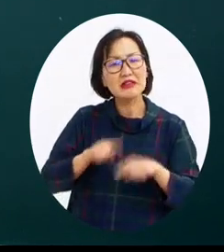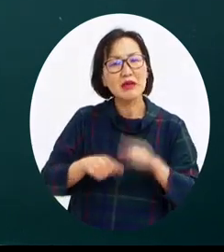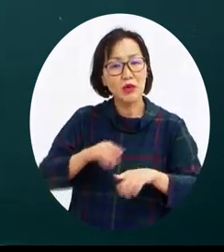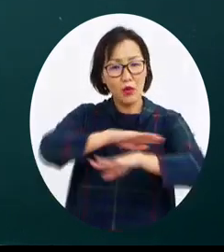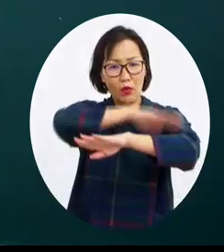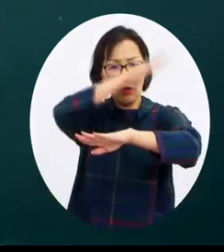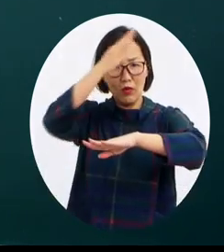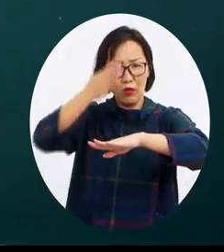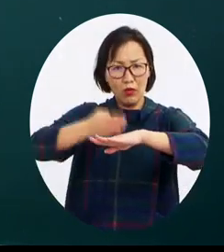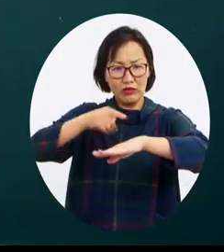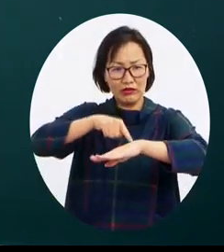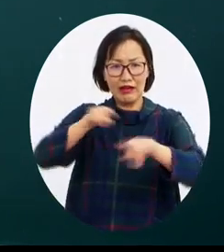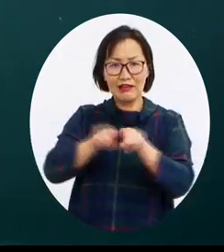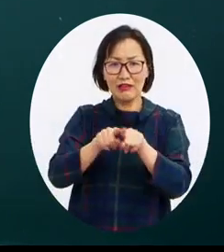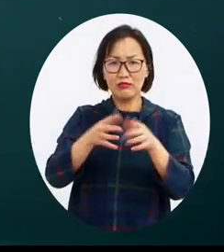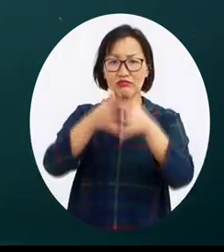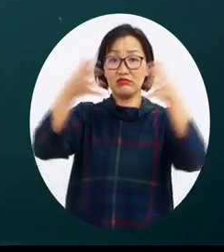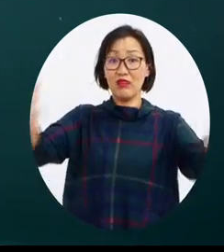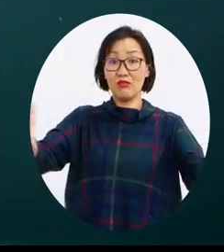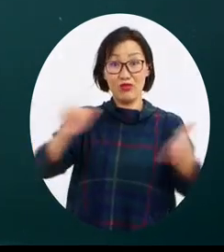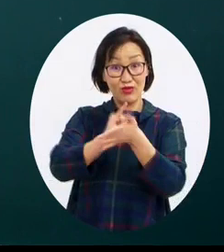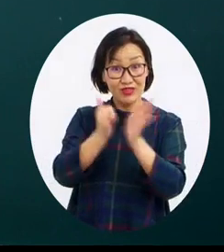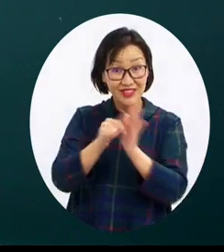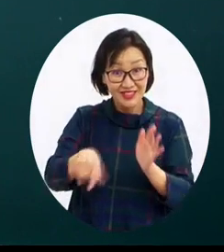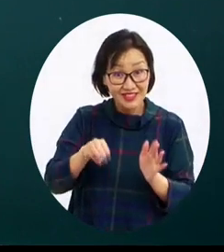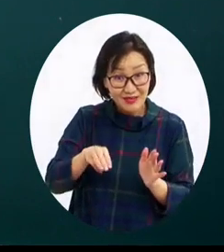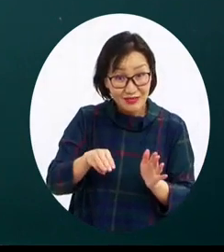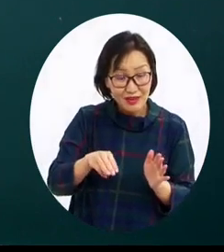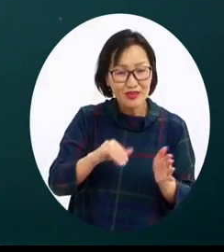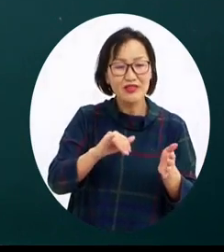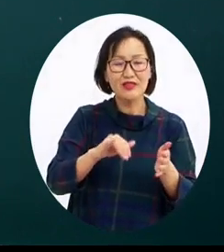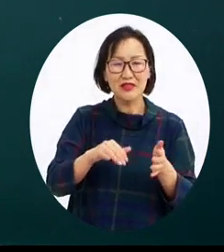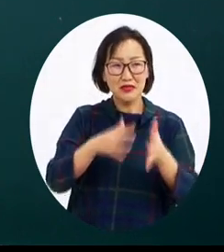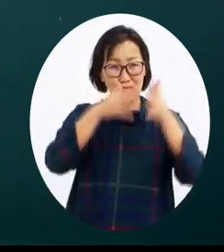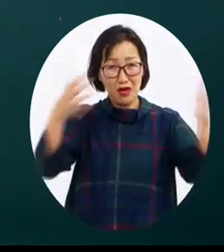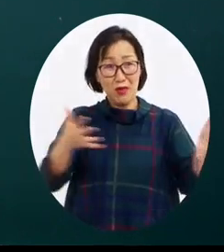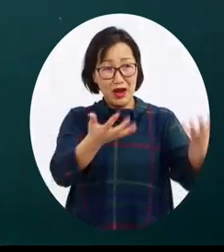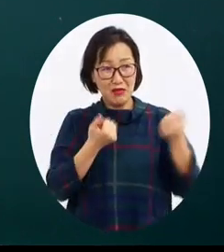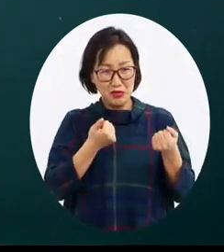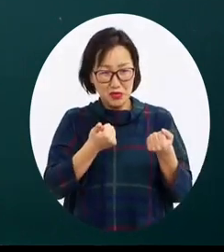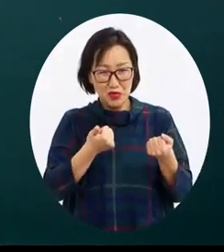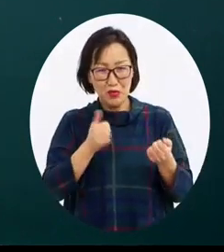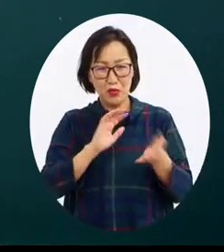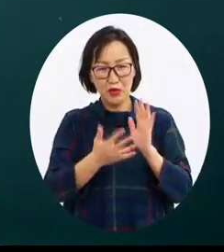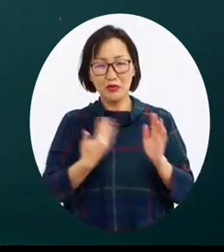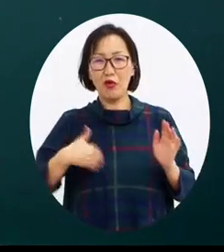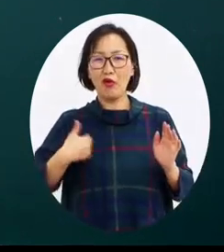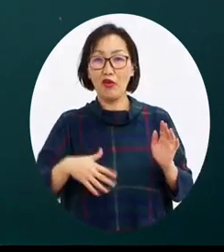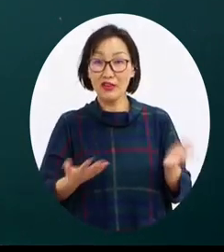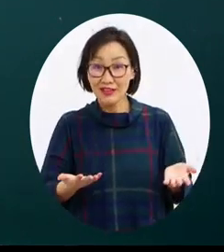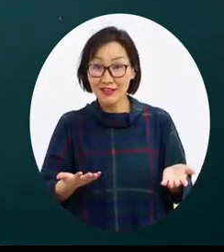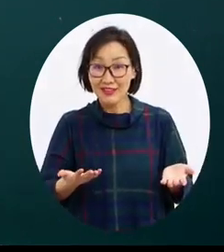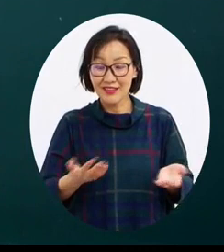тийм ээ. Уулын чинээ гэдэг нь том гэсэн санаагаар орж ийн тийм үү? Том юм авч байгаа ч гэсэн түүнийгэ чамлаад байгаа юм шиг. А